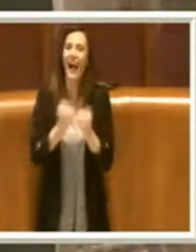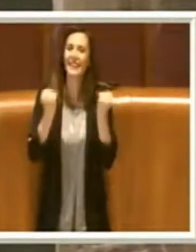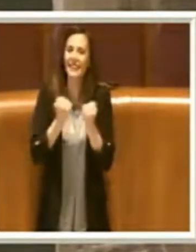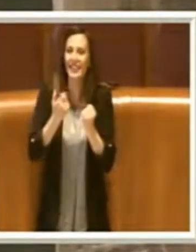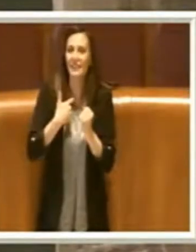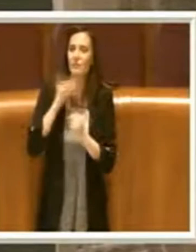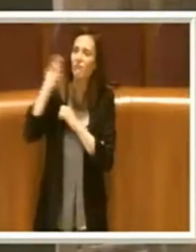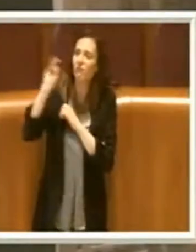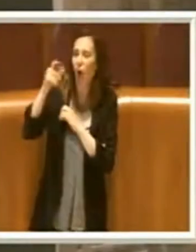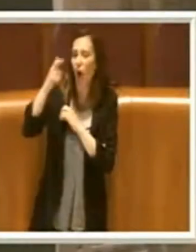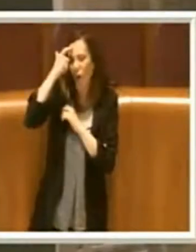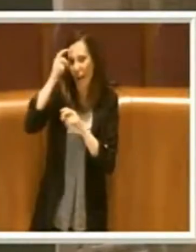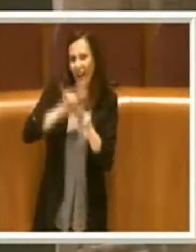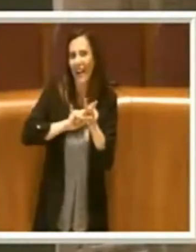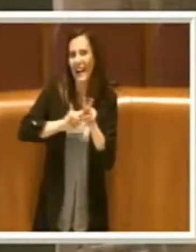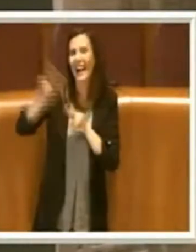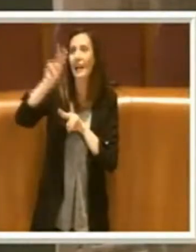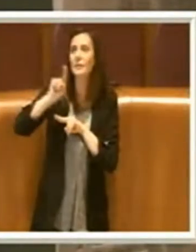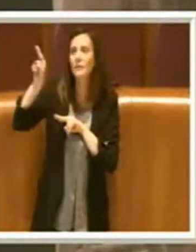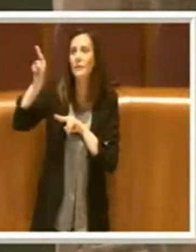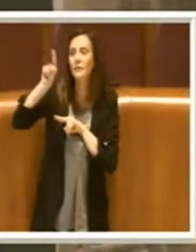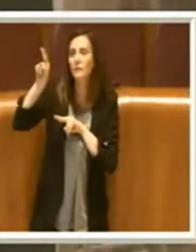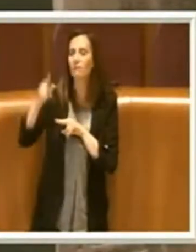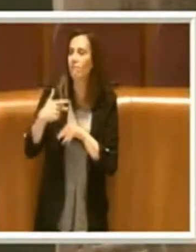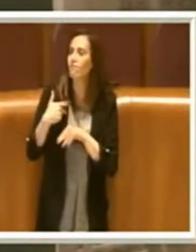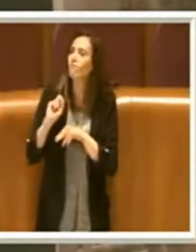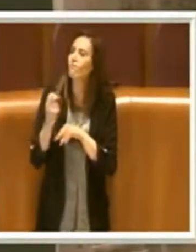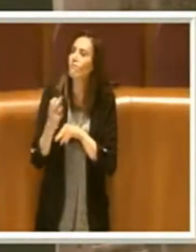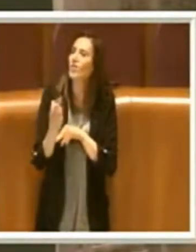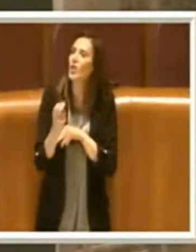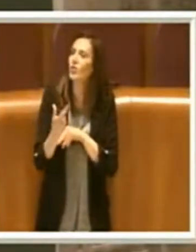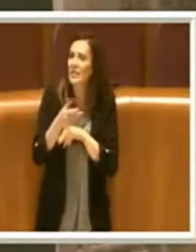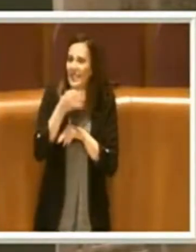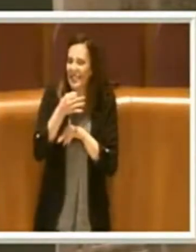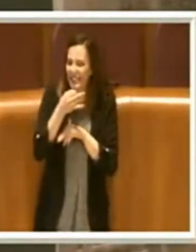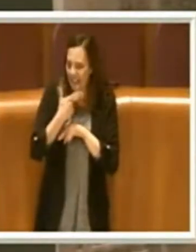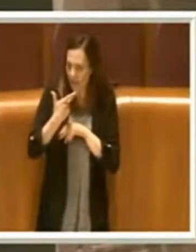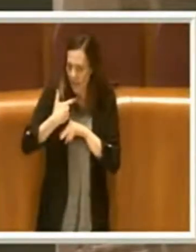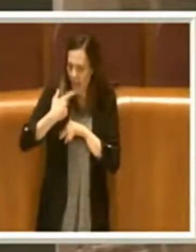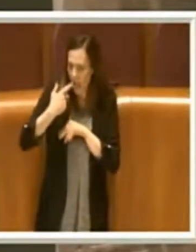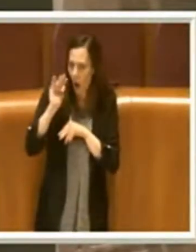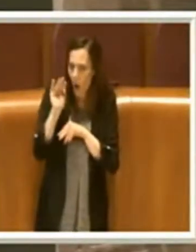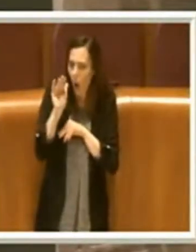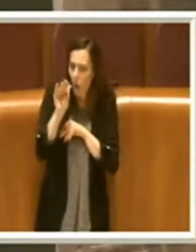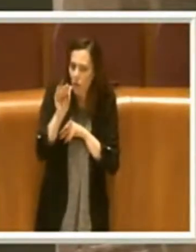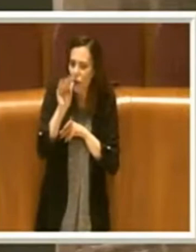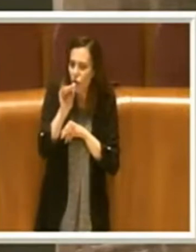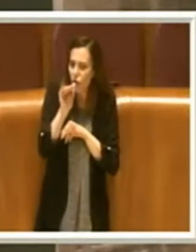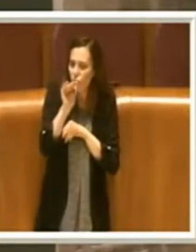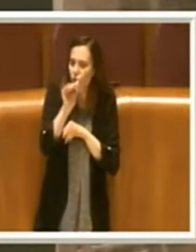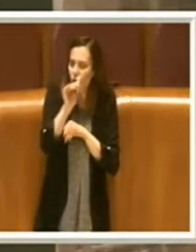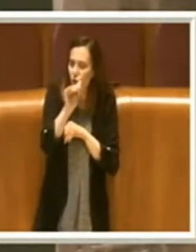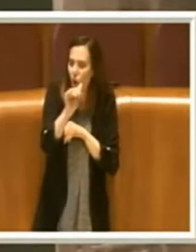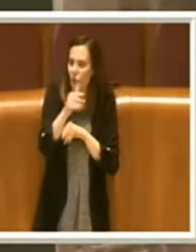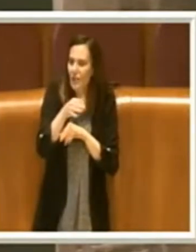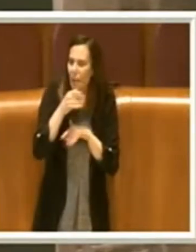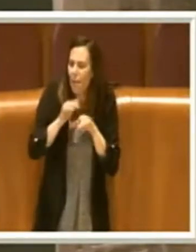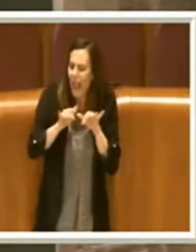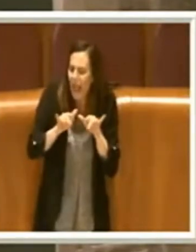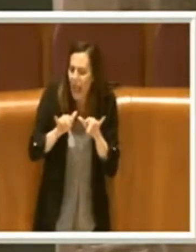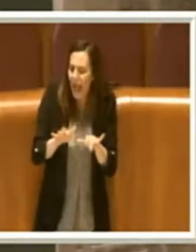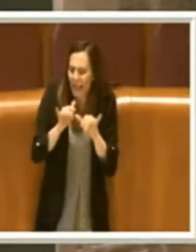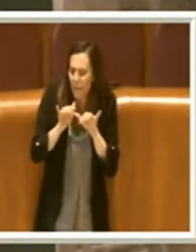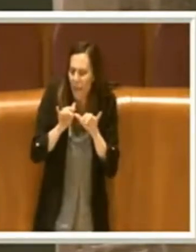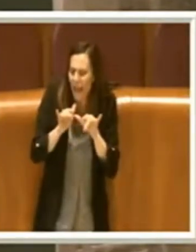che si giunga celermente perché ogni giorno che passa sono miliardi che che vanno via dalla città e miliardi e